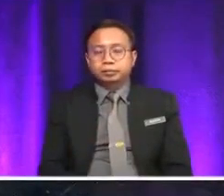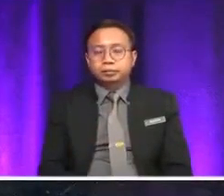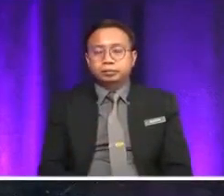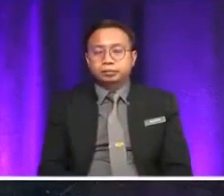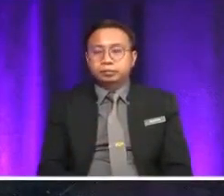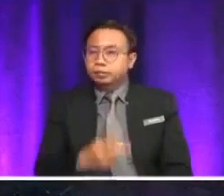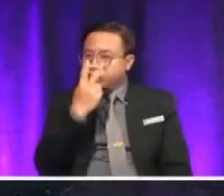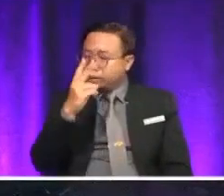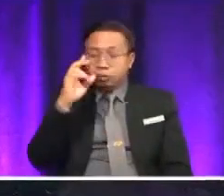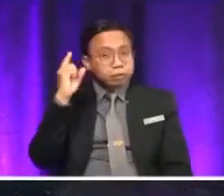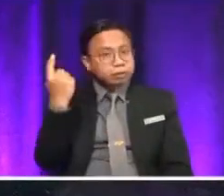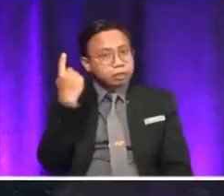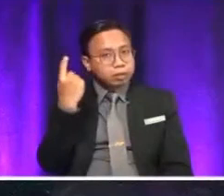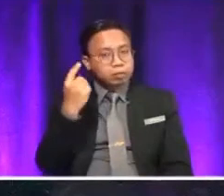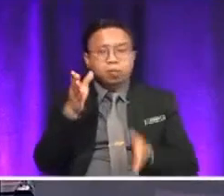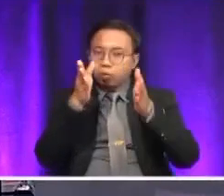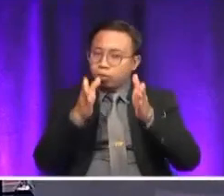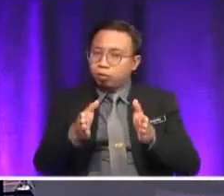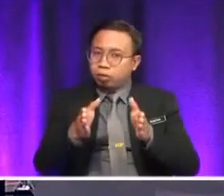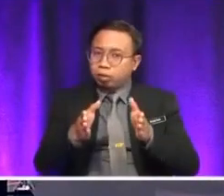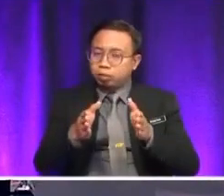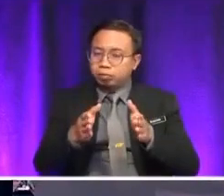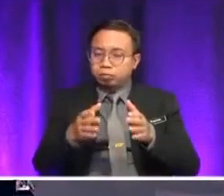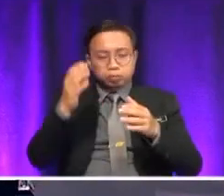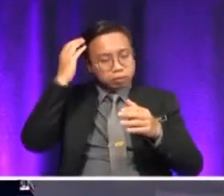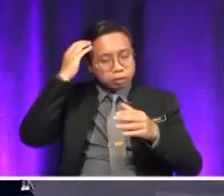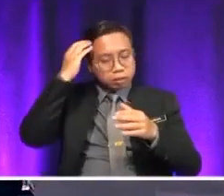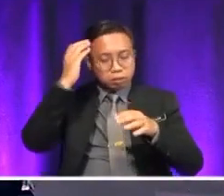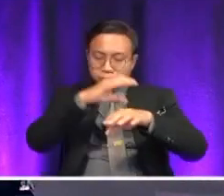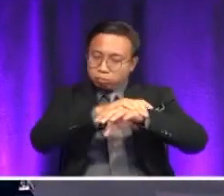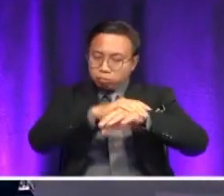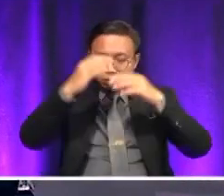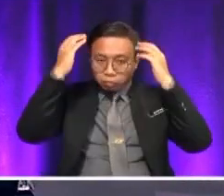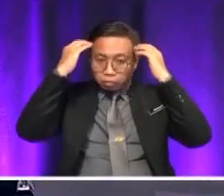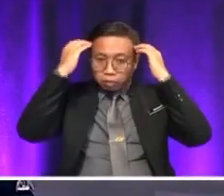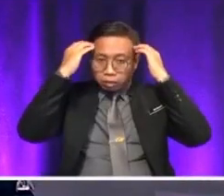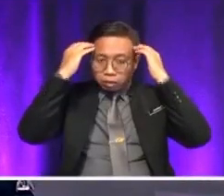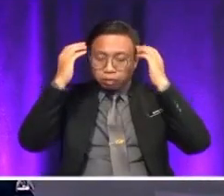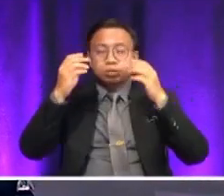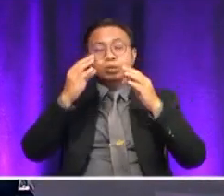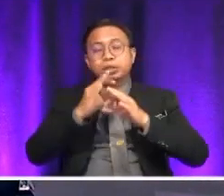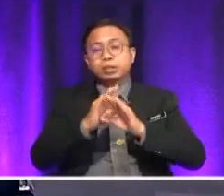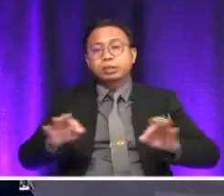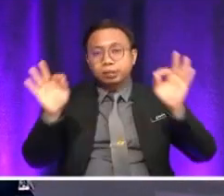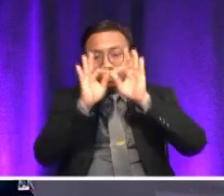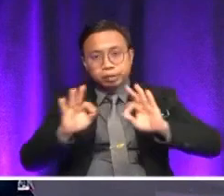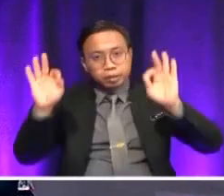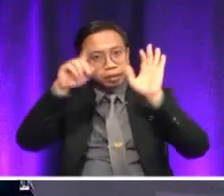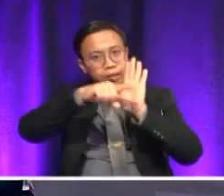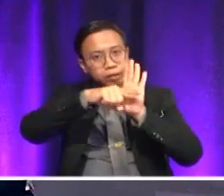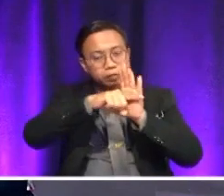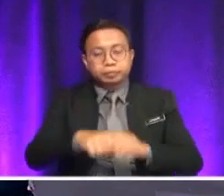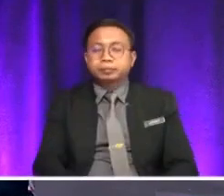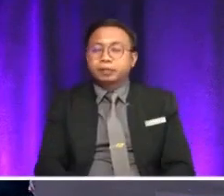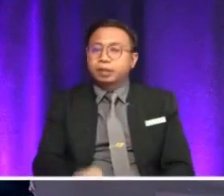Okey. Kalau tengok dia selalunya kalau orang memegang kepala, dia akan cerita pasal keburukan negatif dan sebagainya. Okey, saya nak